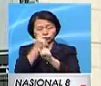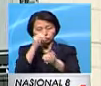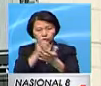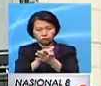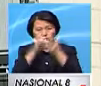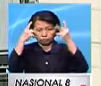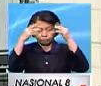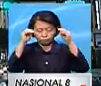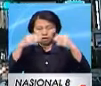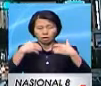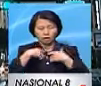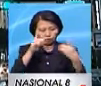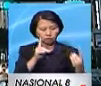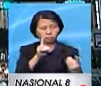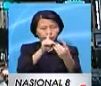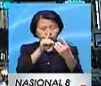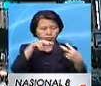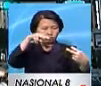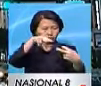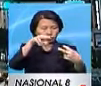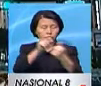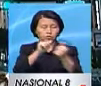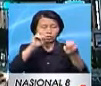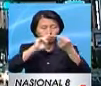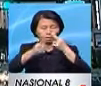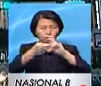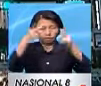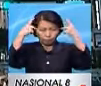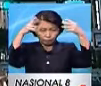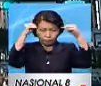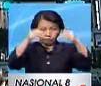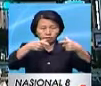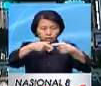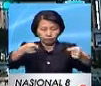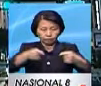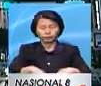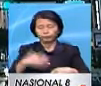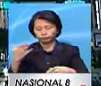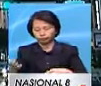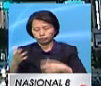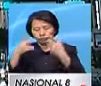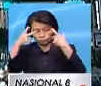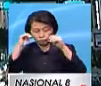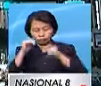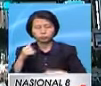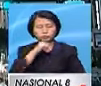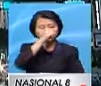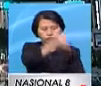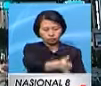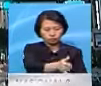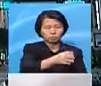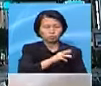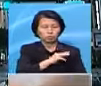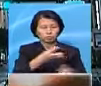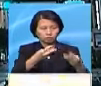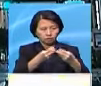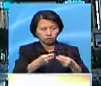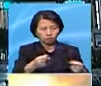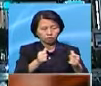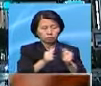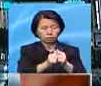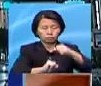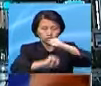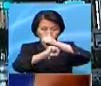Menteri dijadual mengadakan pertemuan empat mata dengan Rakan sejawatnya Beliau juga akan menerima kunjungan hormat menteri tanah